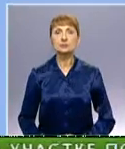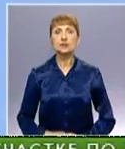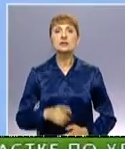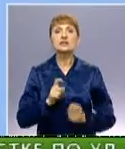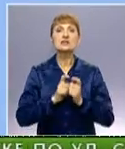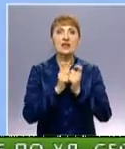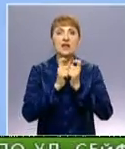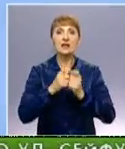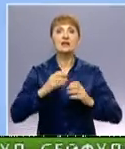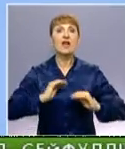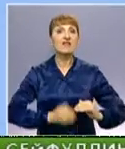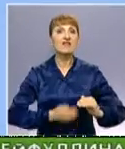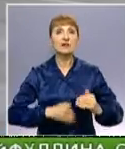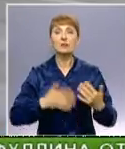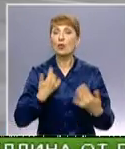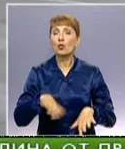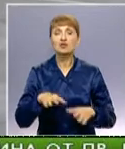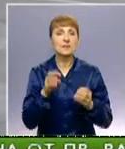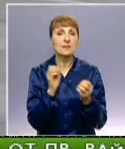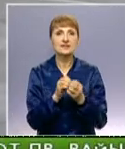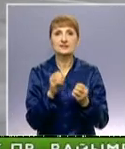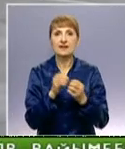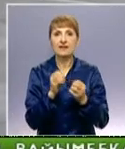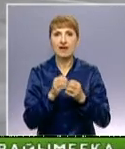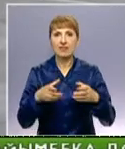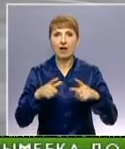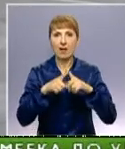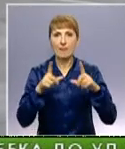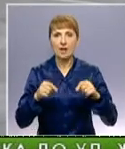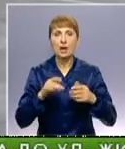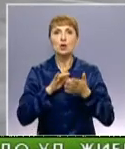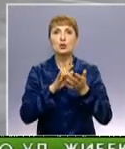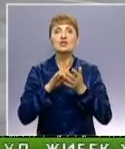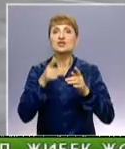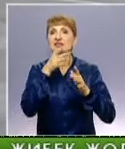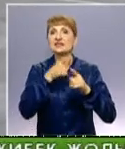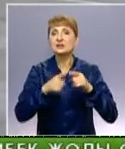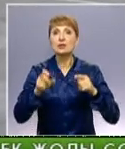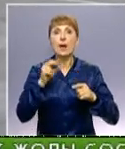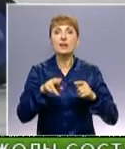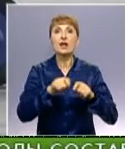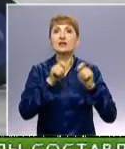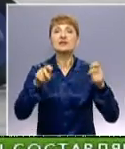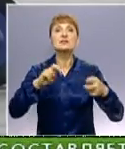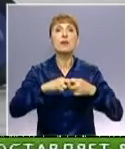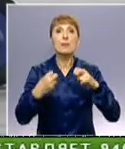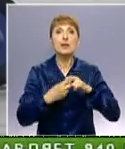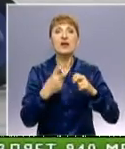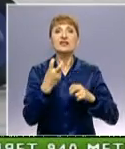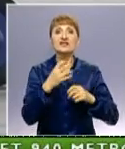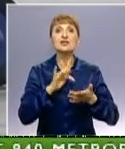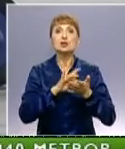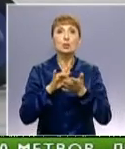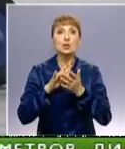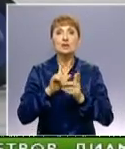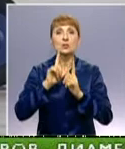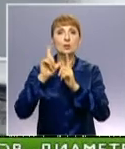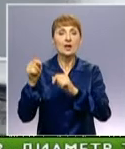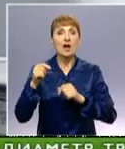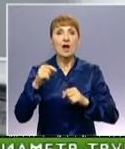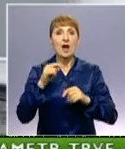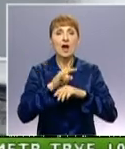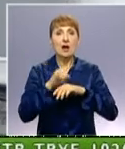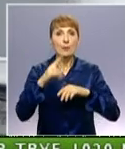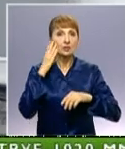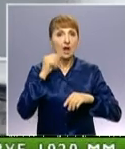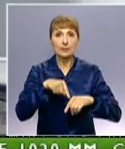Скандалы для фирмы «Гульнар Тур» стали чуть ли не визитной карточкой компании. Туристический сезон в апреле открылся проблемой. 200 туристов на сутки застряли в аэропорту